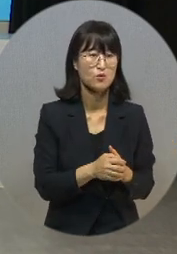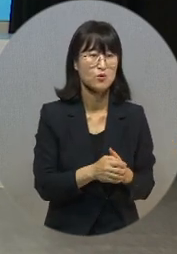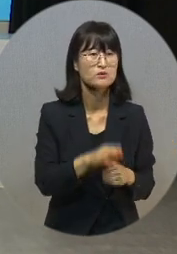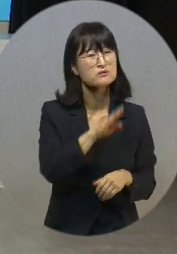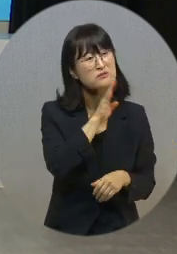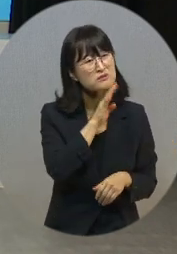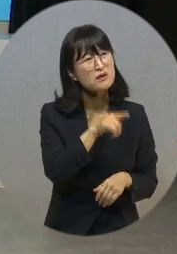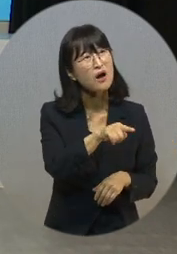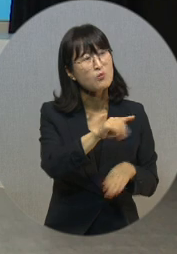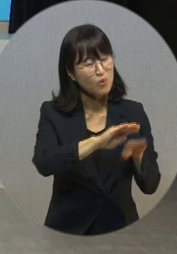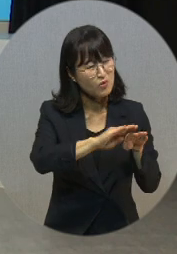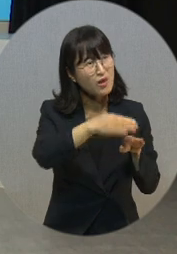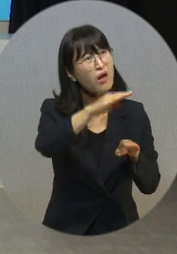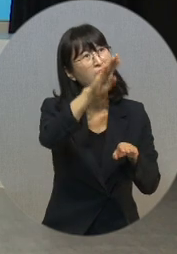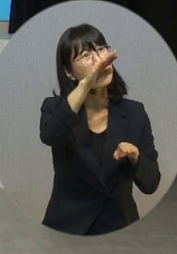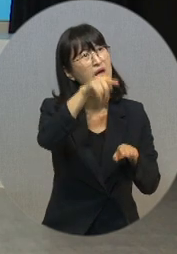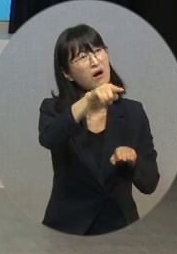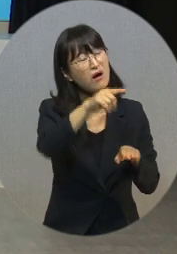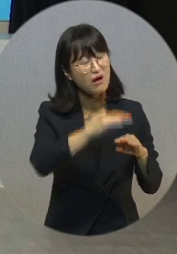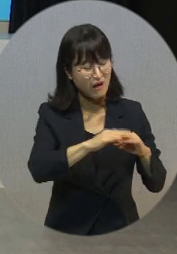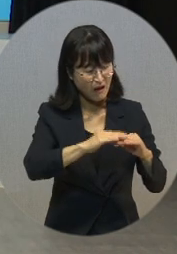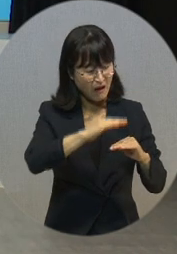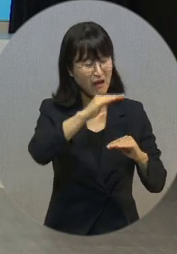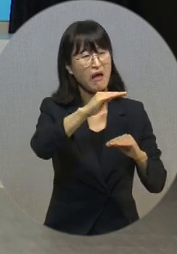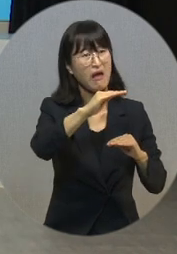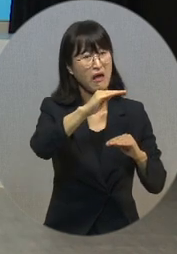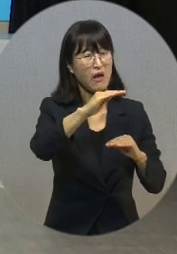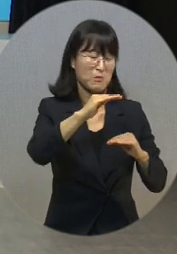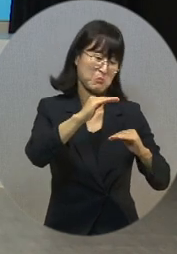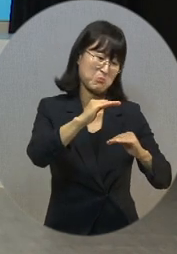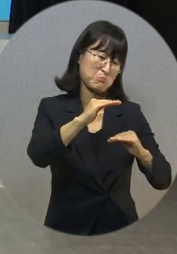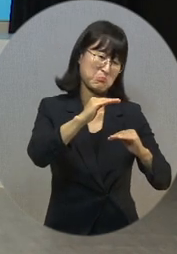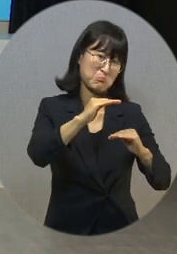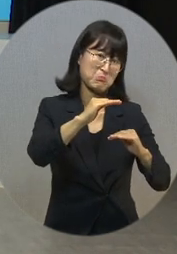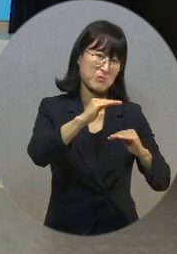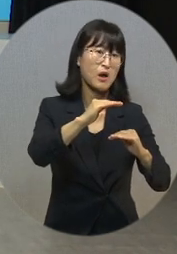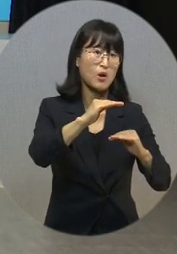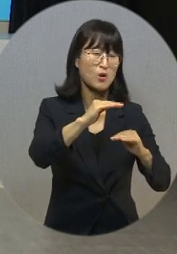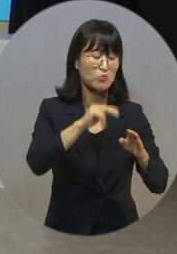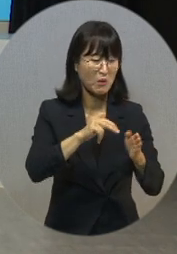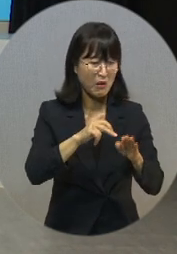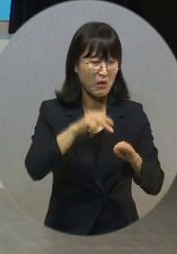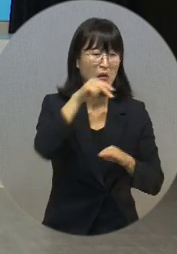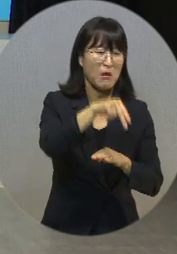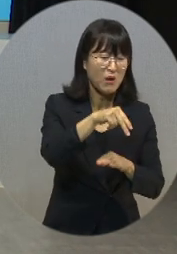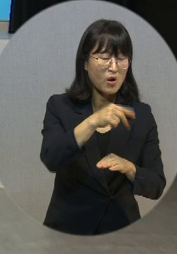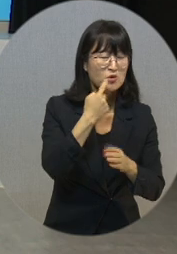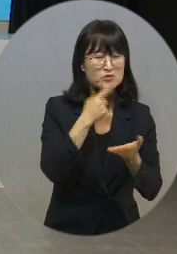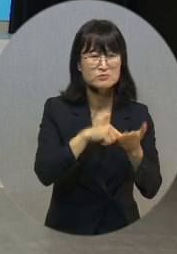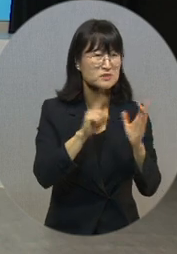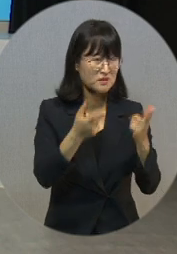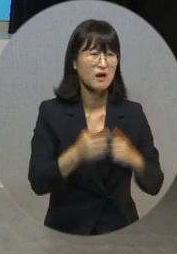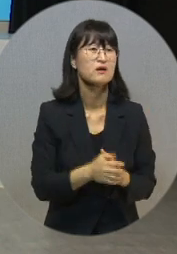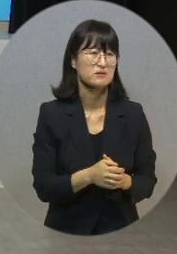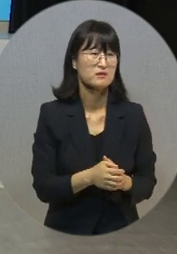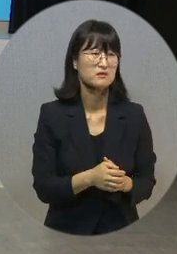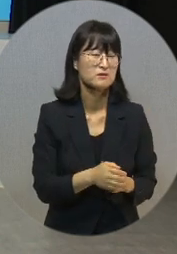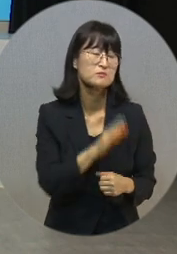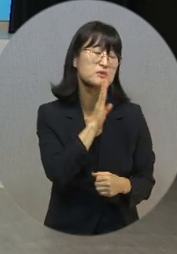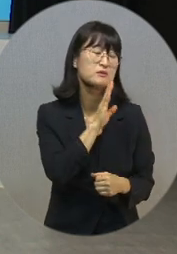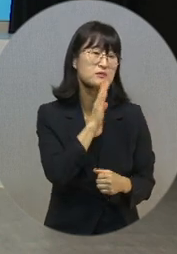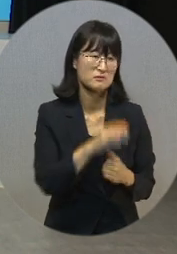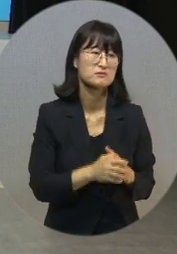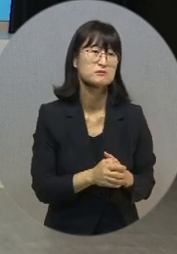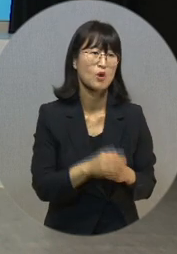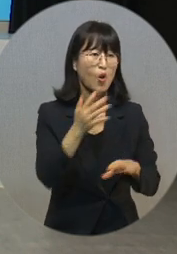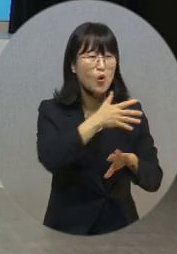있어도 네. 이 정도만 돼도 10cm 정도만 돼도 넘지도 못하고 5cm 같은 경우도 네. 그렇고 네. 이제 그런 부분들이